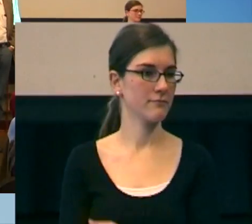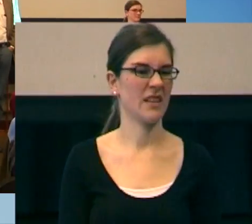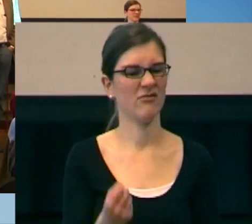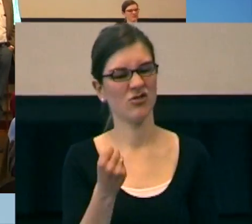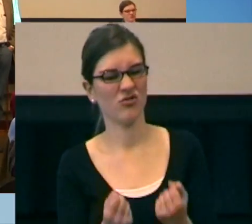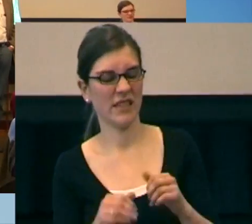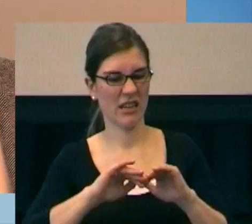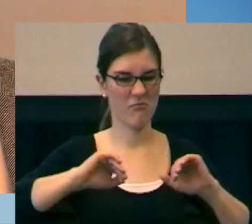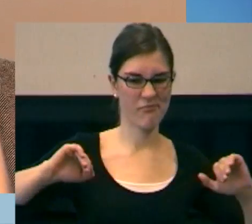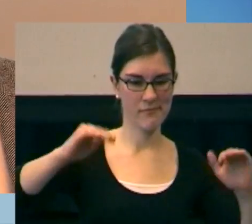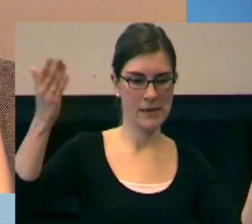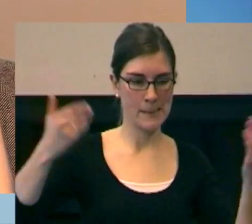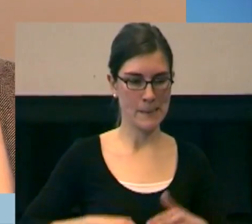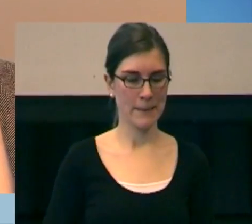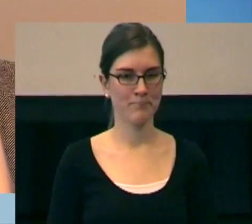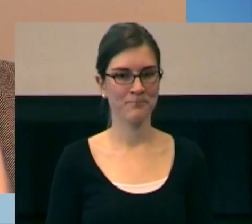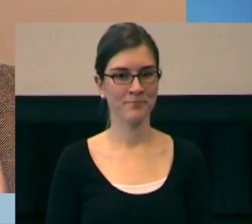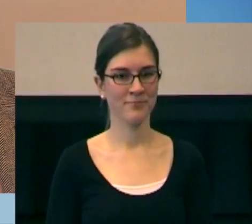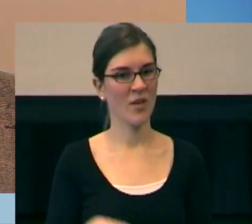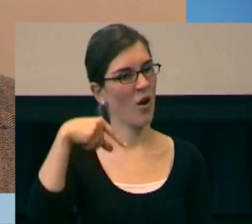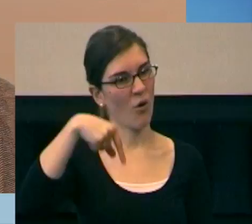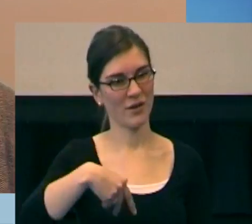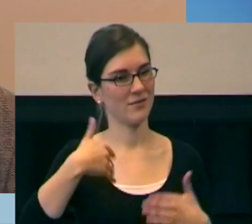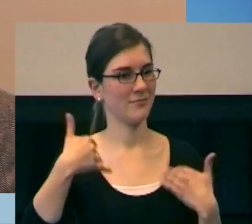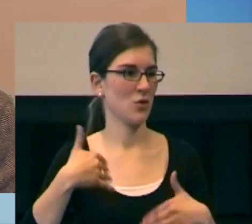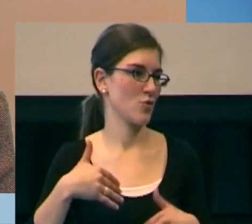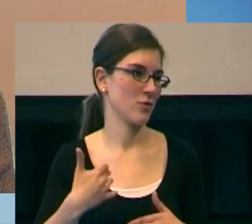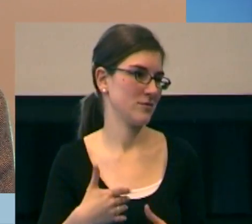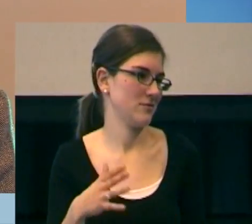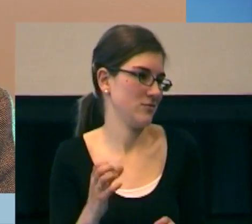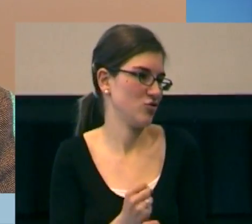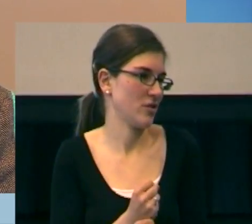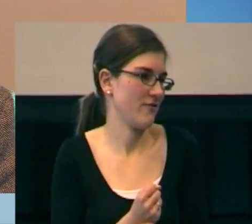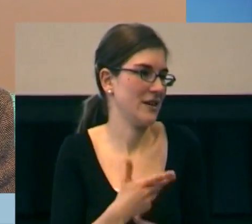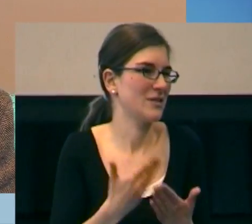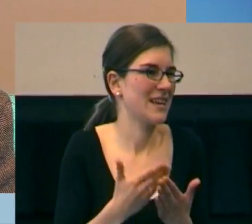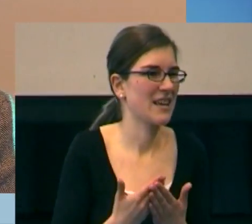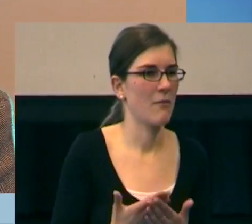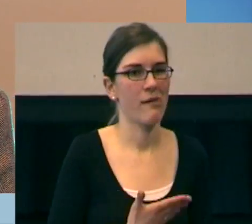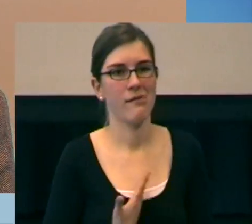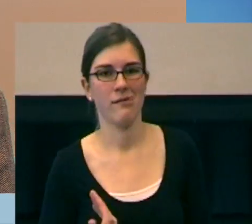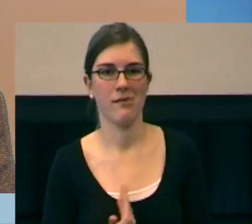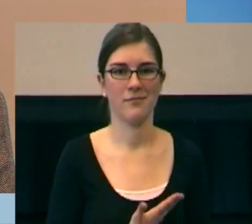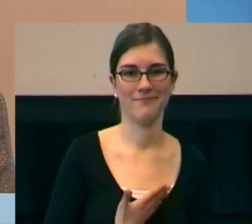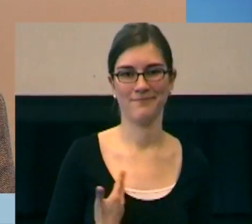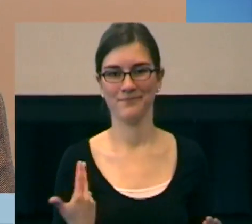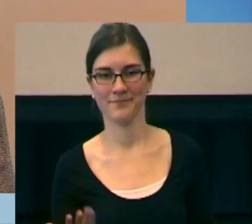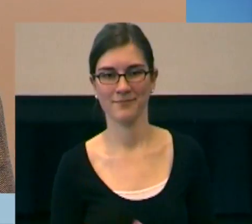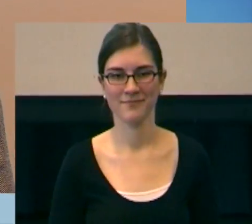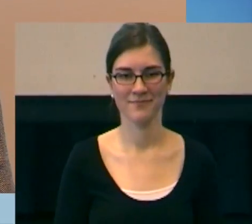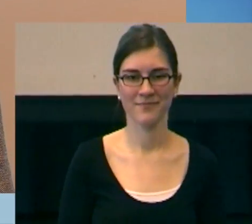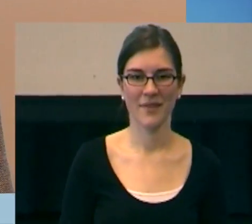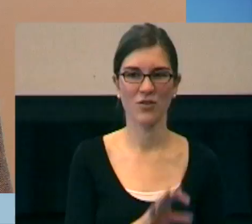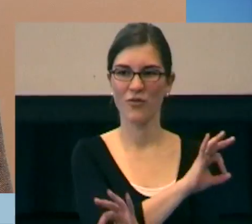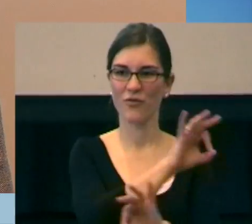Schwierige Unterscheidung, die wir heute noch nicht vollständig beherrschen und das macht es so unsicher, verunsichernd damit zu leben.